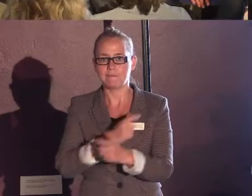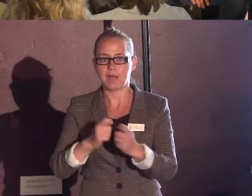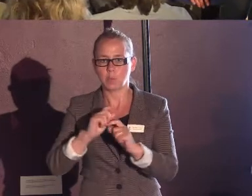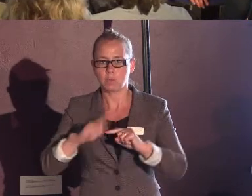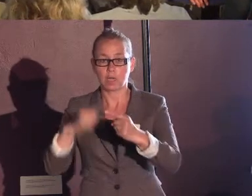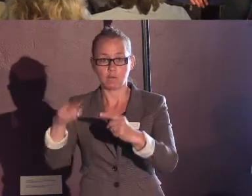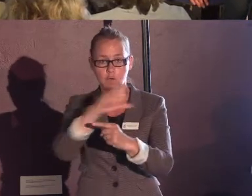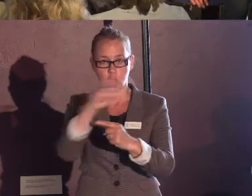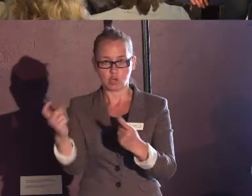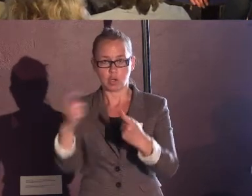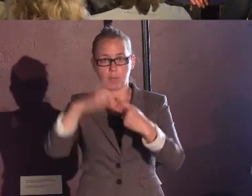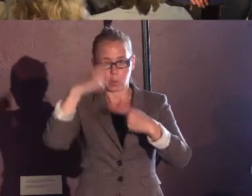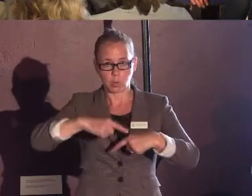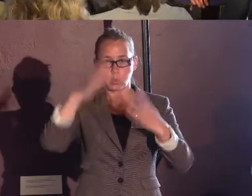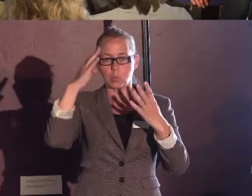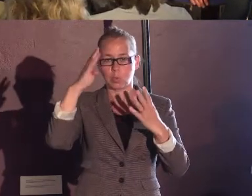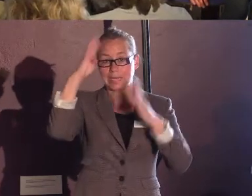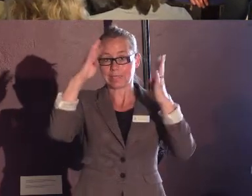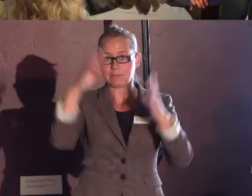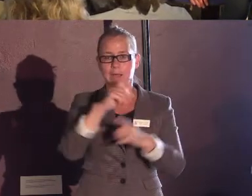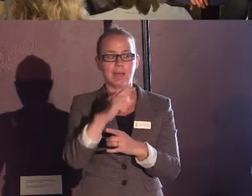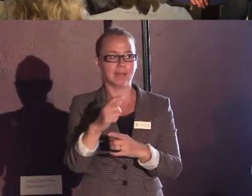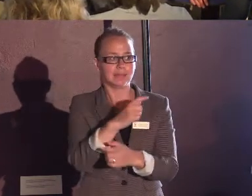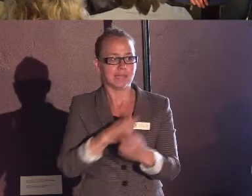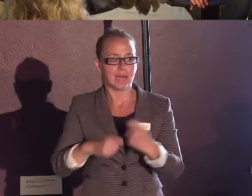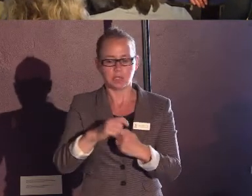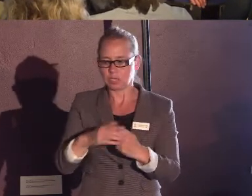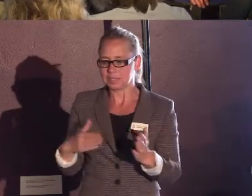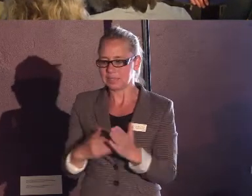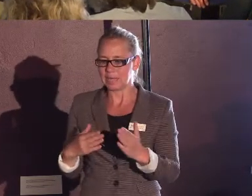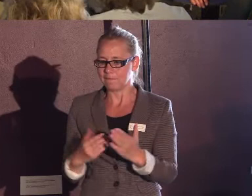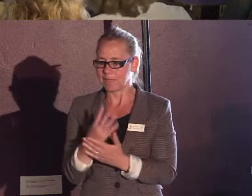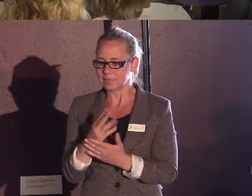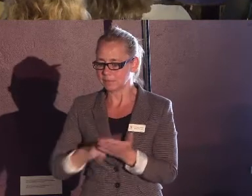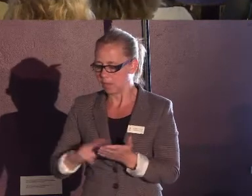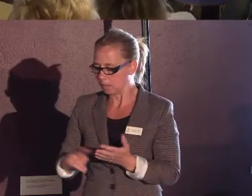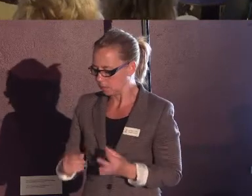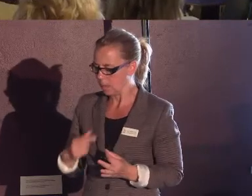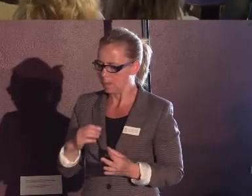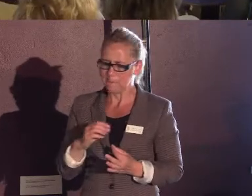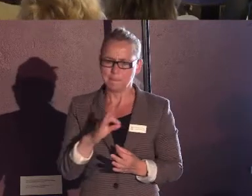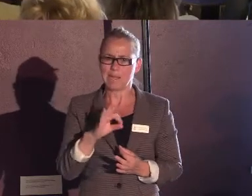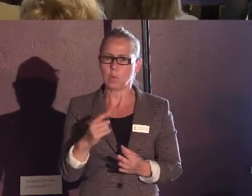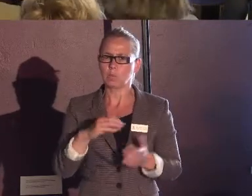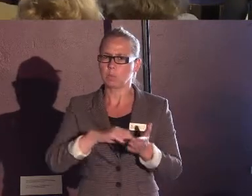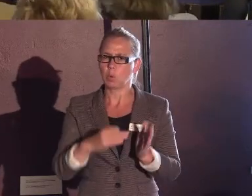just företag inom kulturella och kreativa näringar. Jag har en fråga till Tillväxtverket. Om det här pilotprojektet